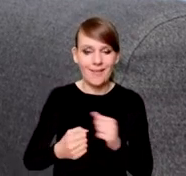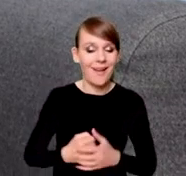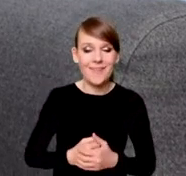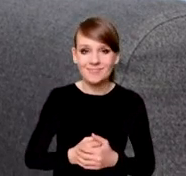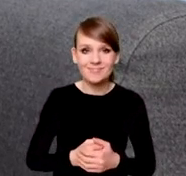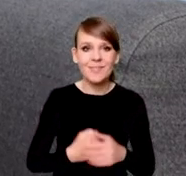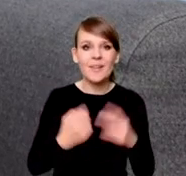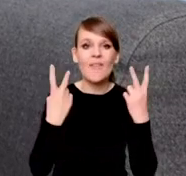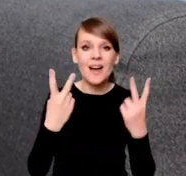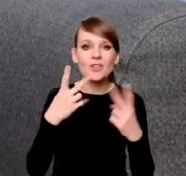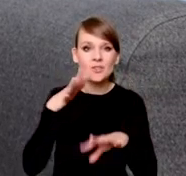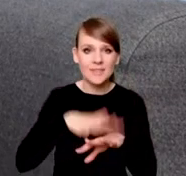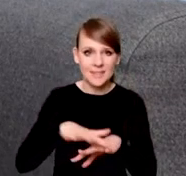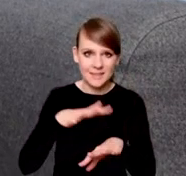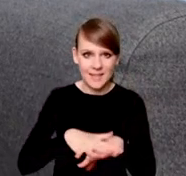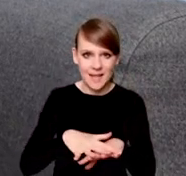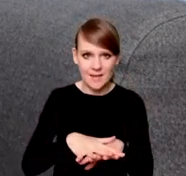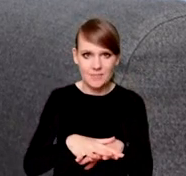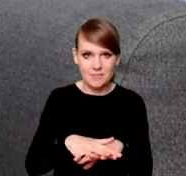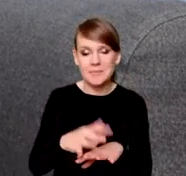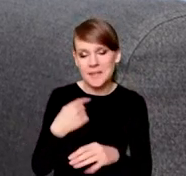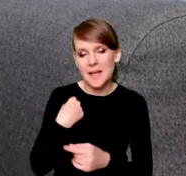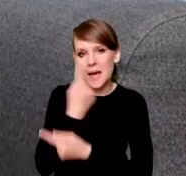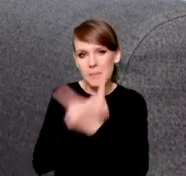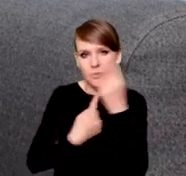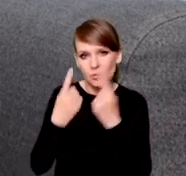system, który myślę, że akurat